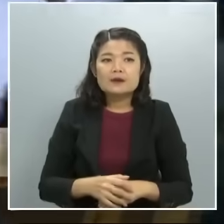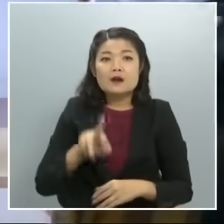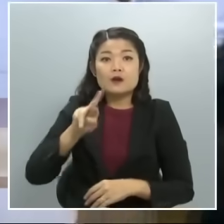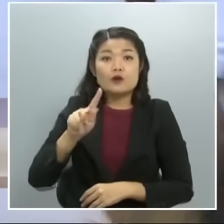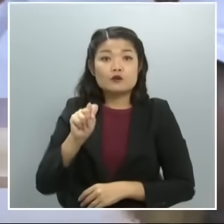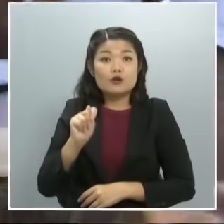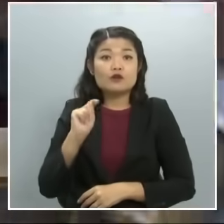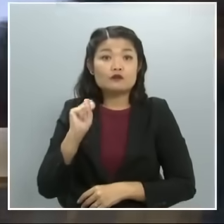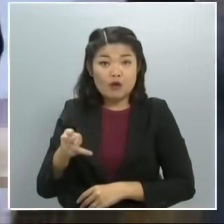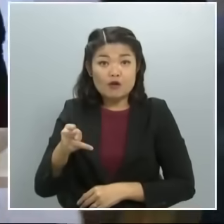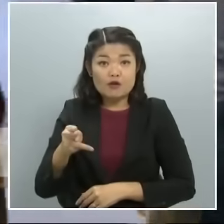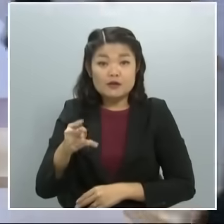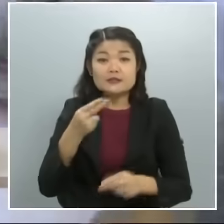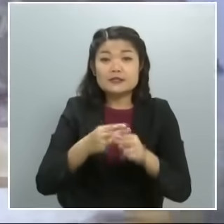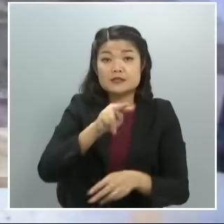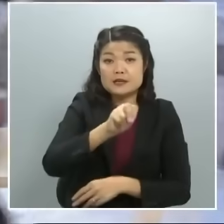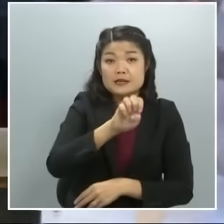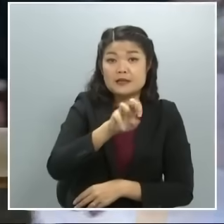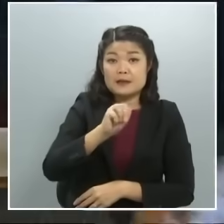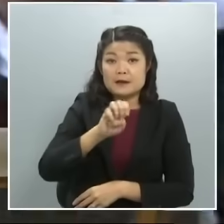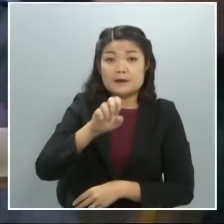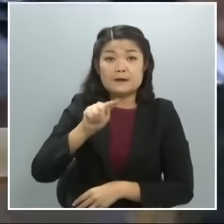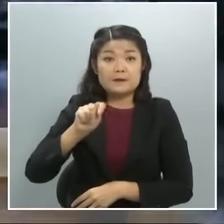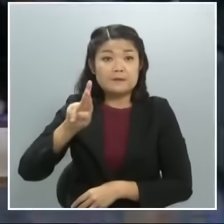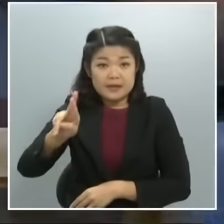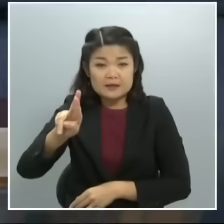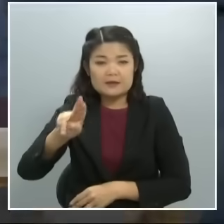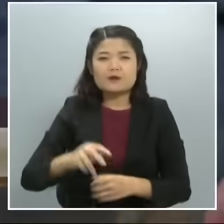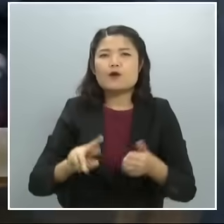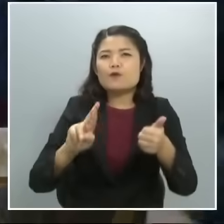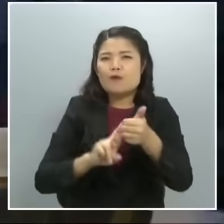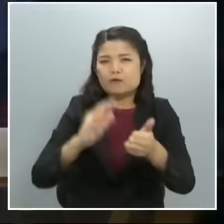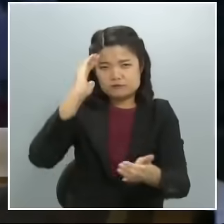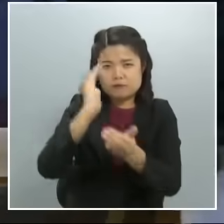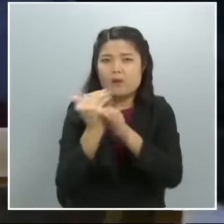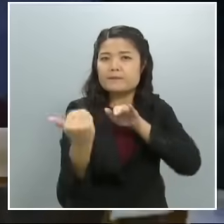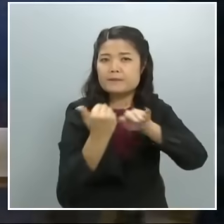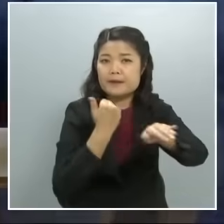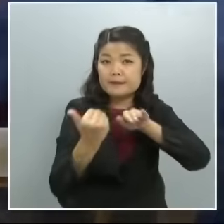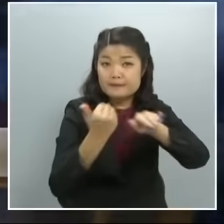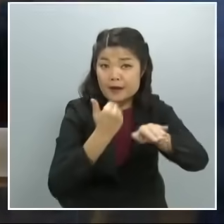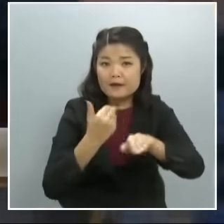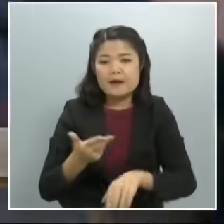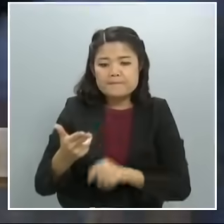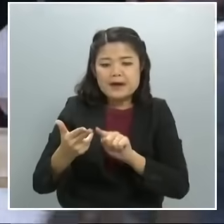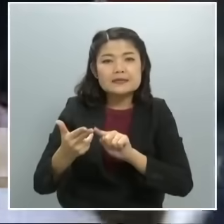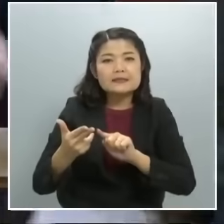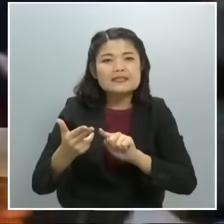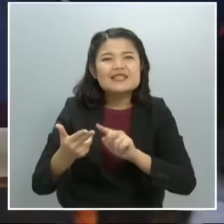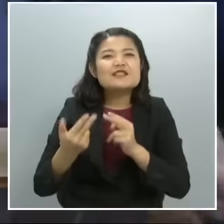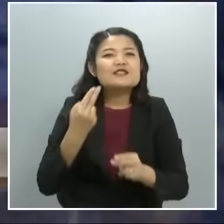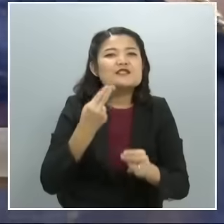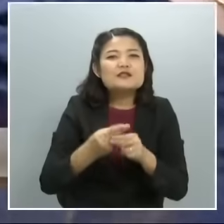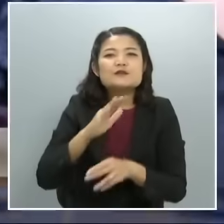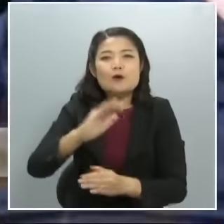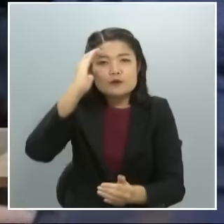กุลรองสารวัตรจราจรหนึ่งเป็นเจ้าของปืน2เป็นคน